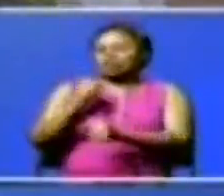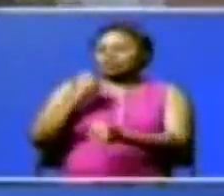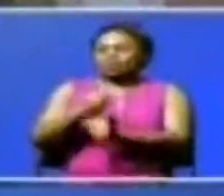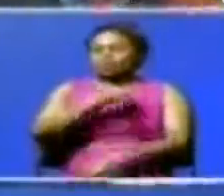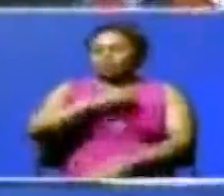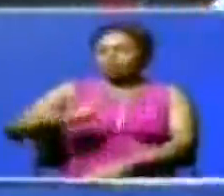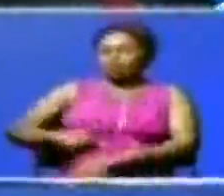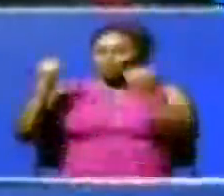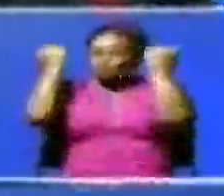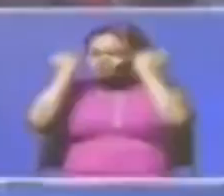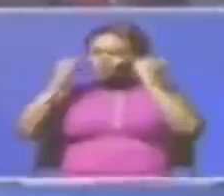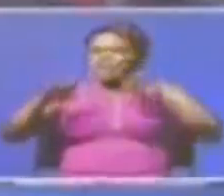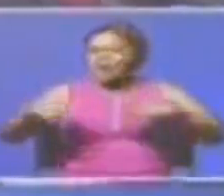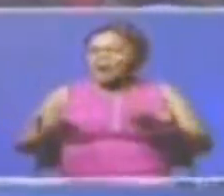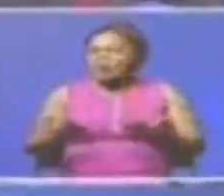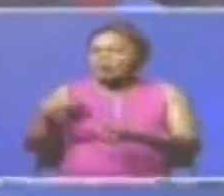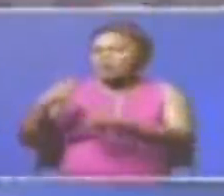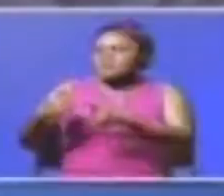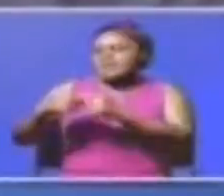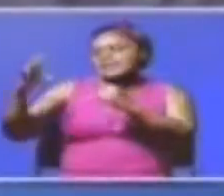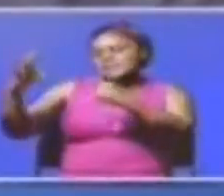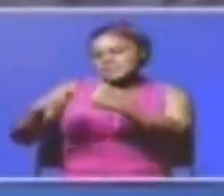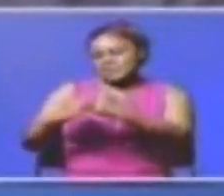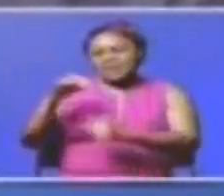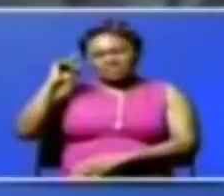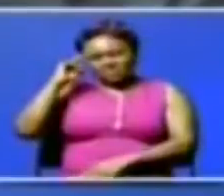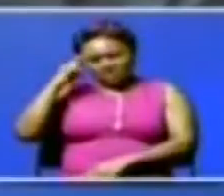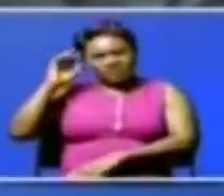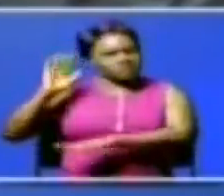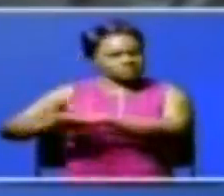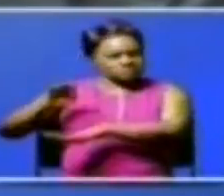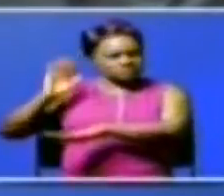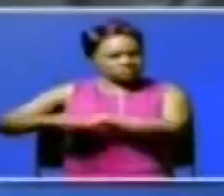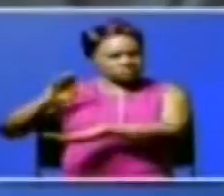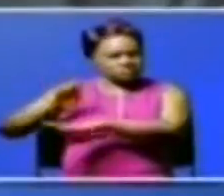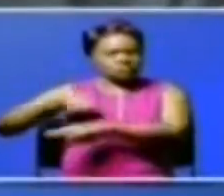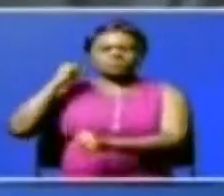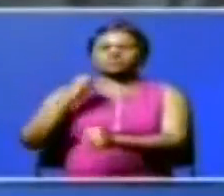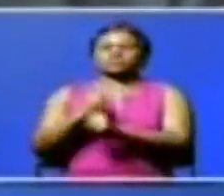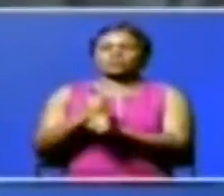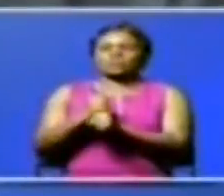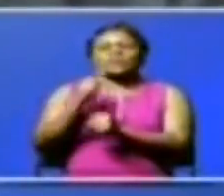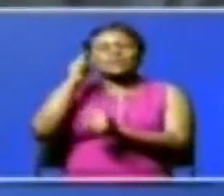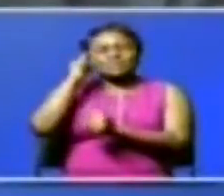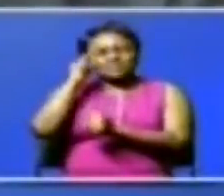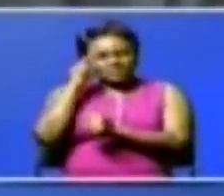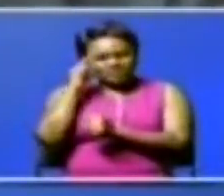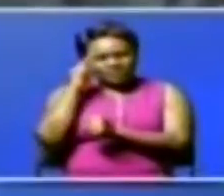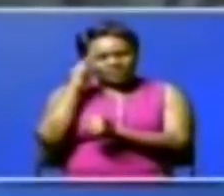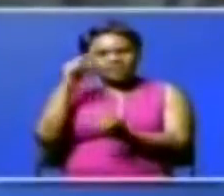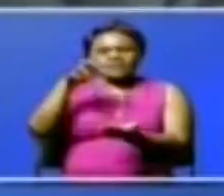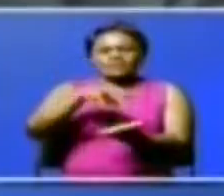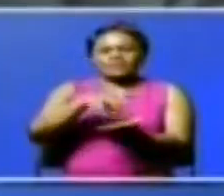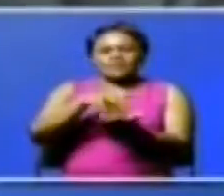mahakama hii umekuwaje kwa miaka minane ya katiba mpya? Nafikiria imefanya kazi vizuri. Nafikiria kwamba kesi